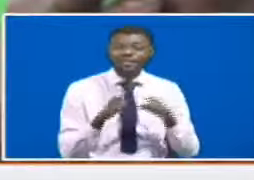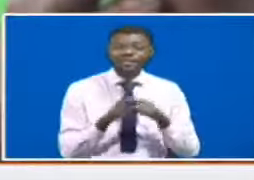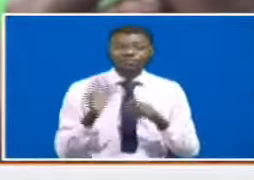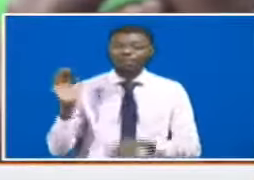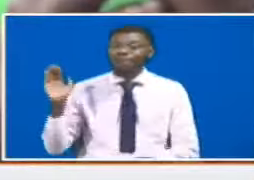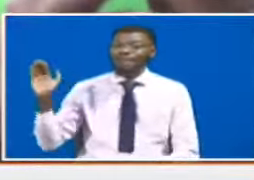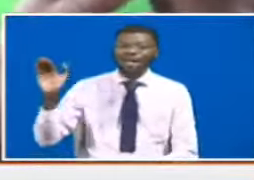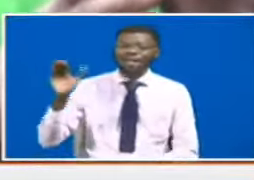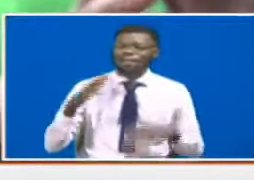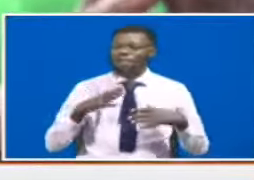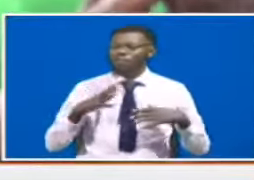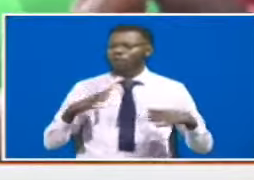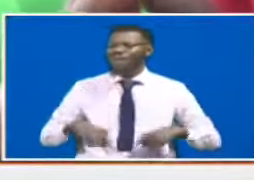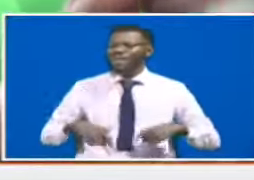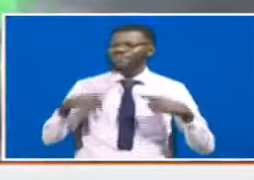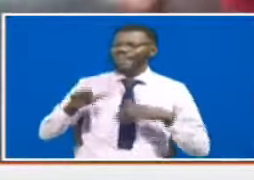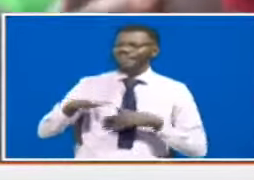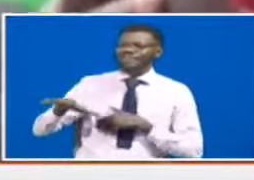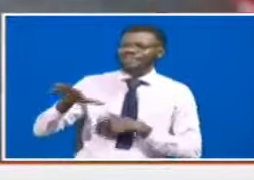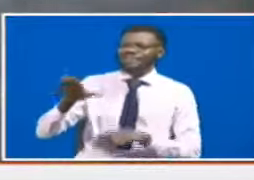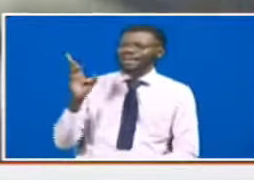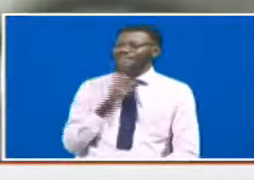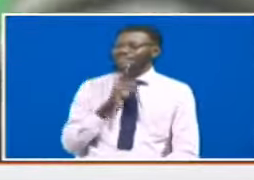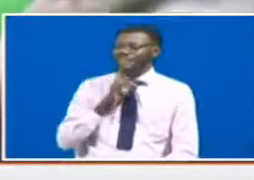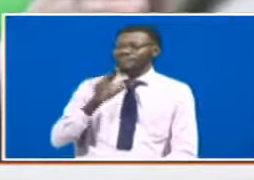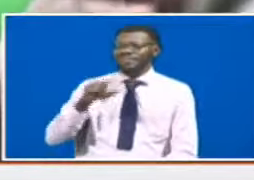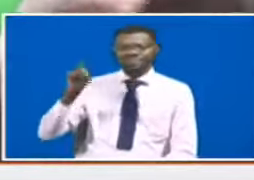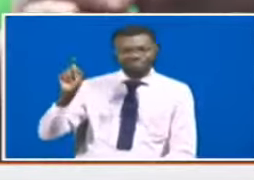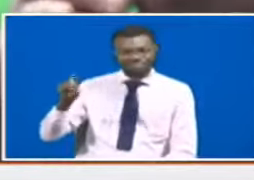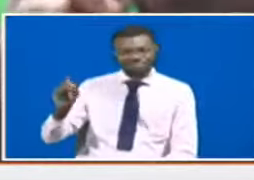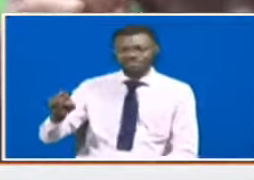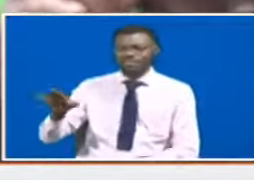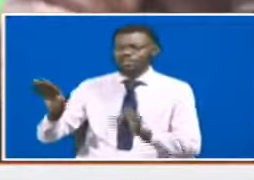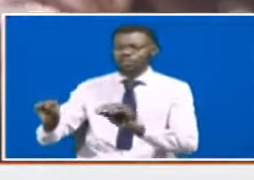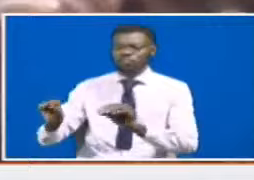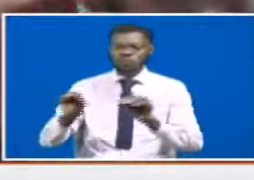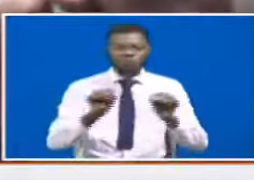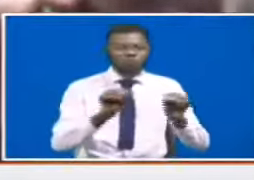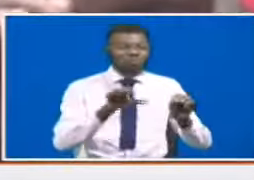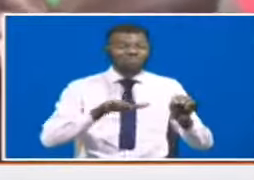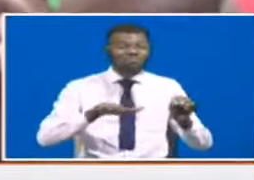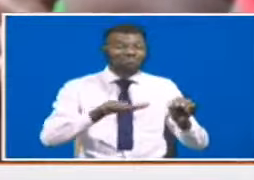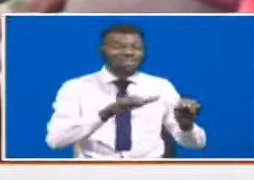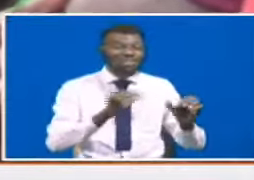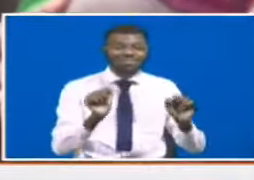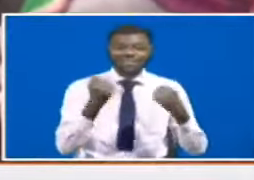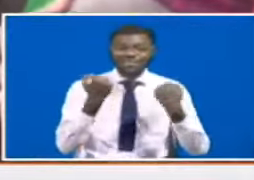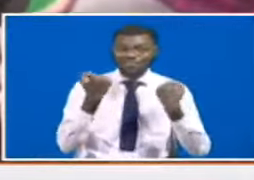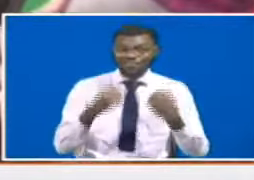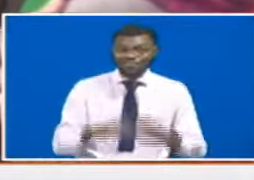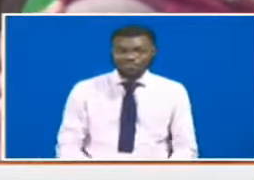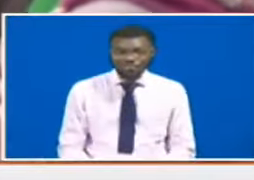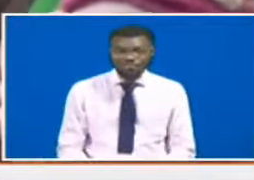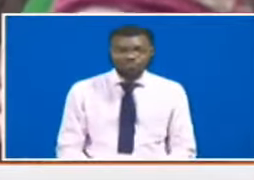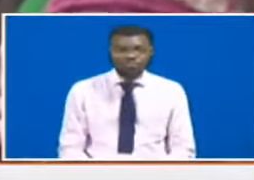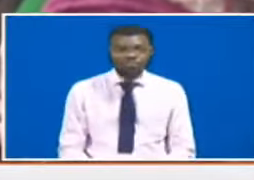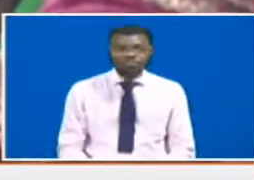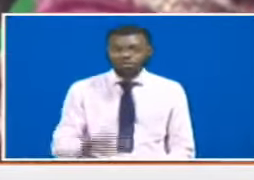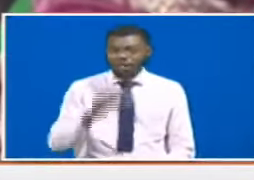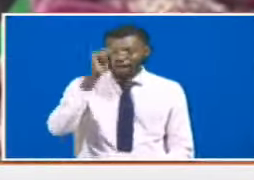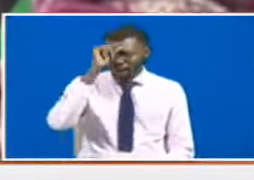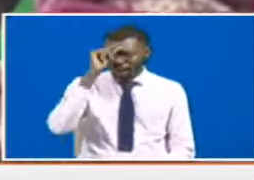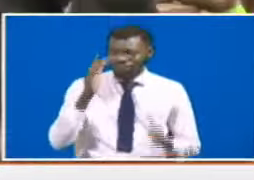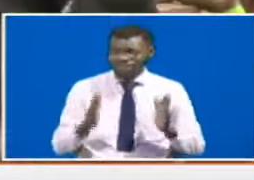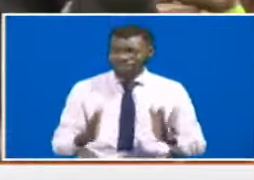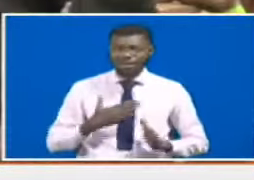waliopo kwenye sehemu hatari za kufurika kufanya hima na kuhamia sehemu salama. Gavana wetu wa